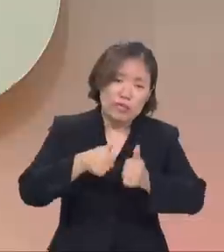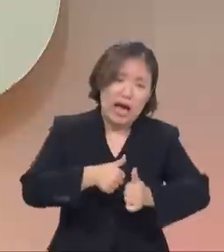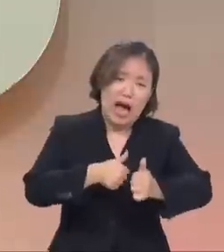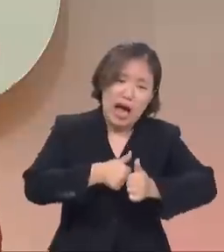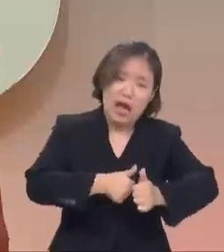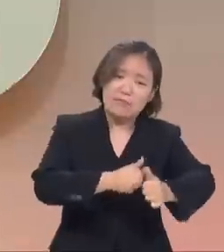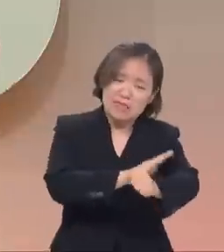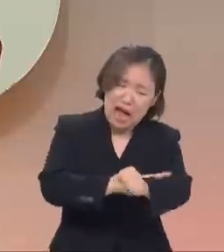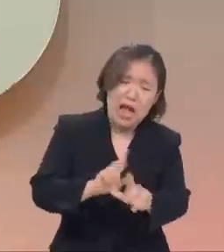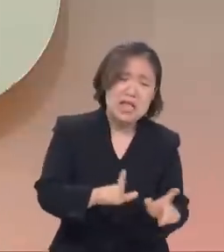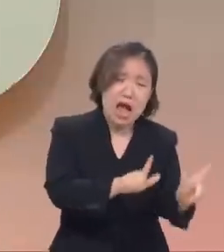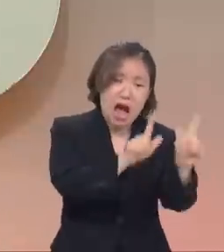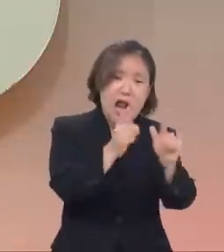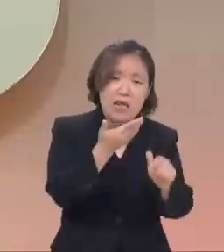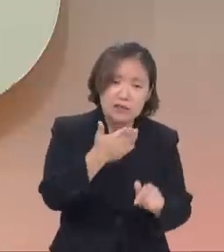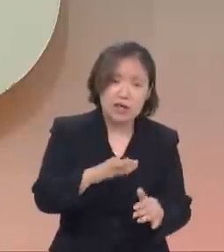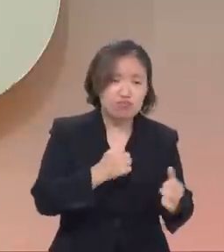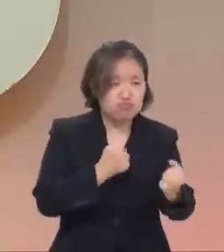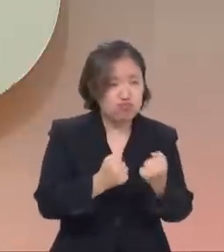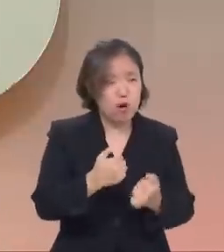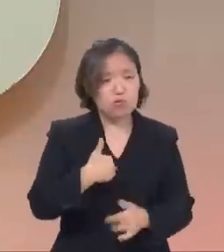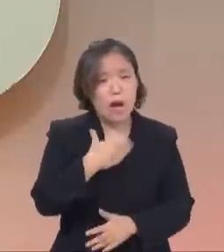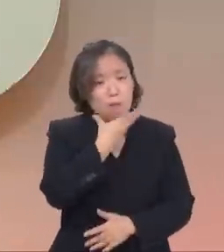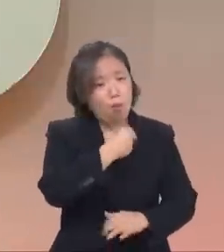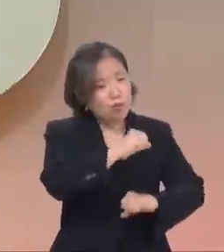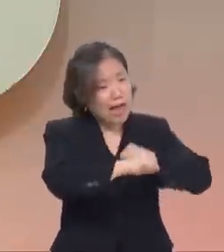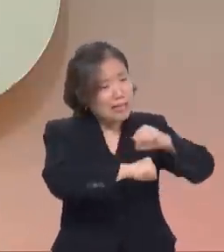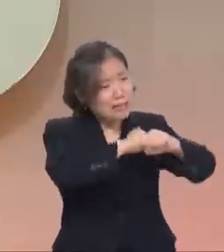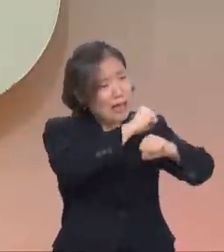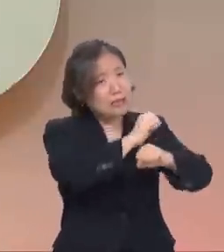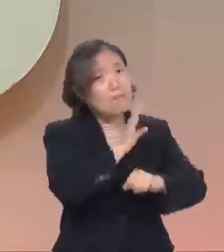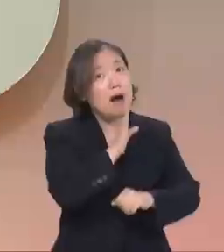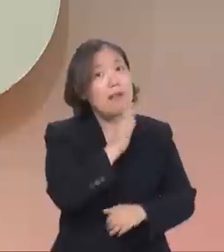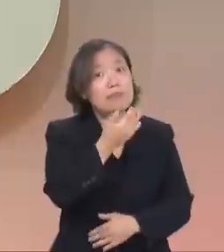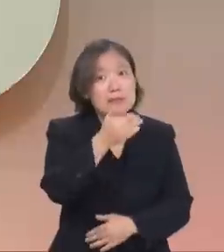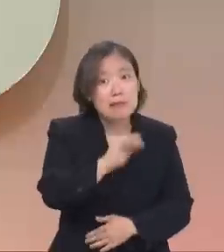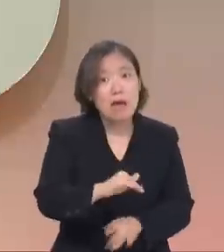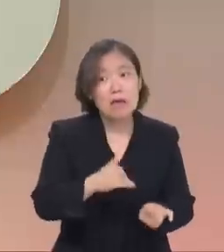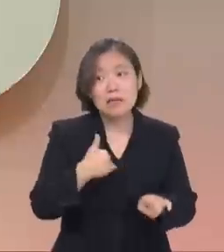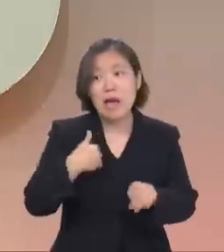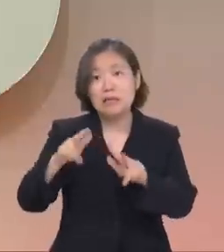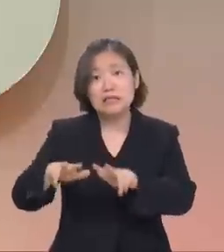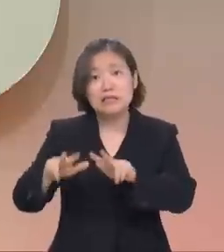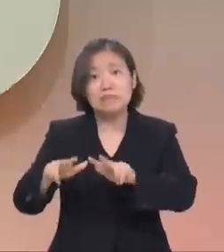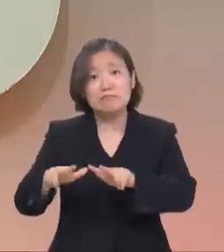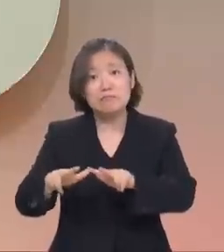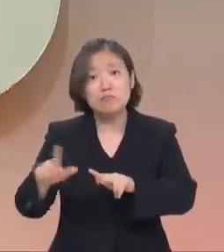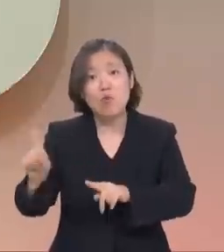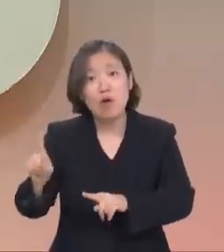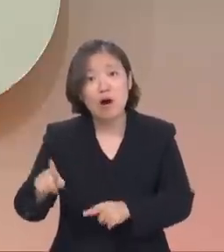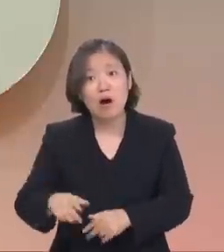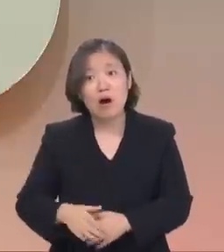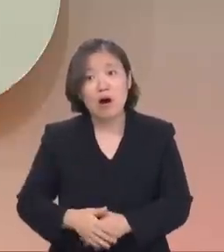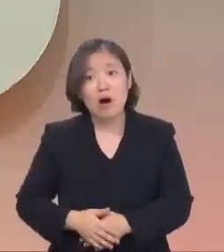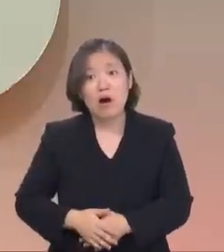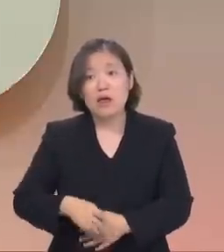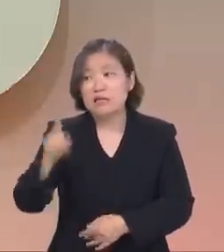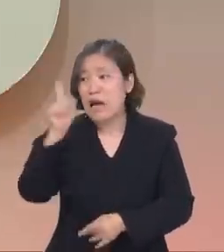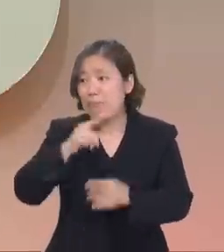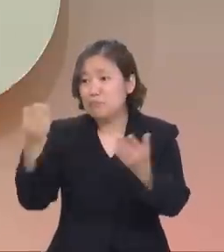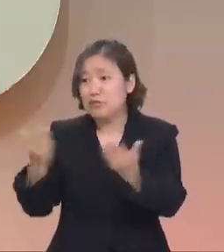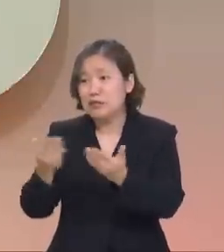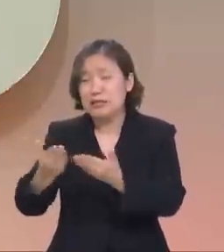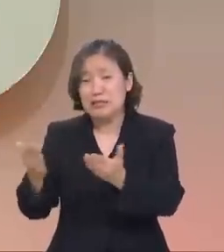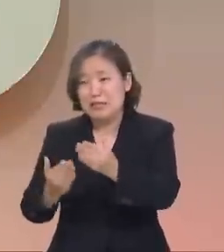부처님께 기도하고 복을 지었는데 고작 나에게 돌아온게 바로 이런 거란 말인가